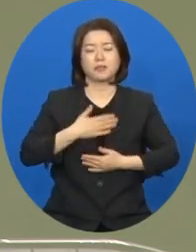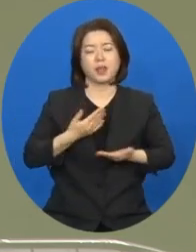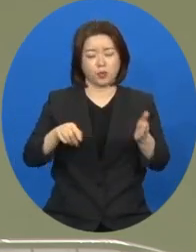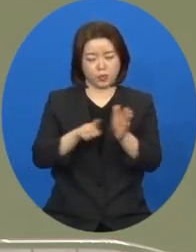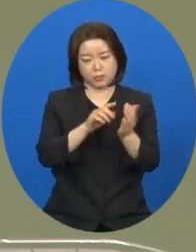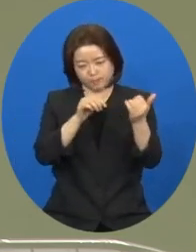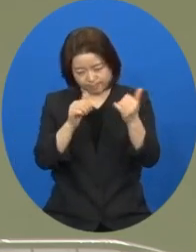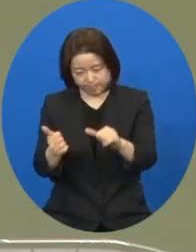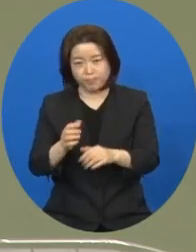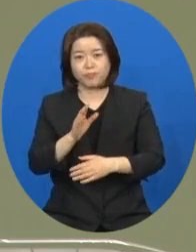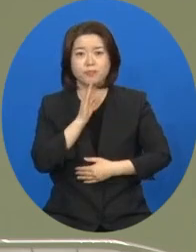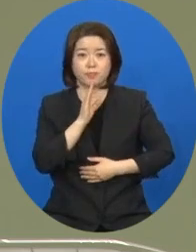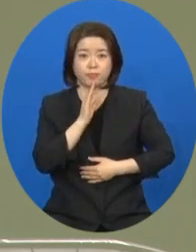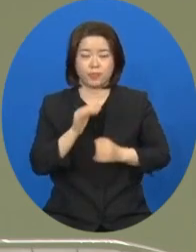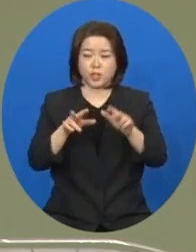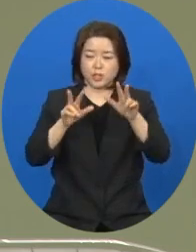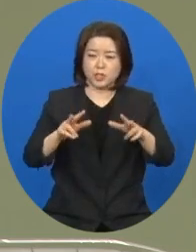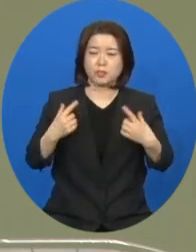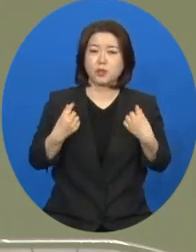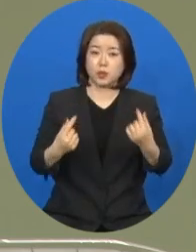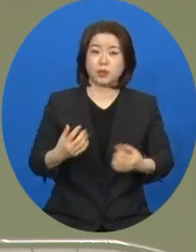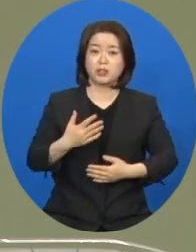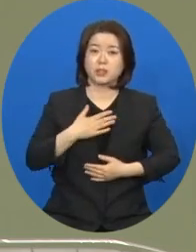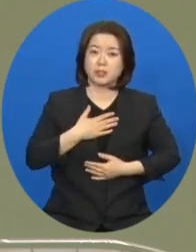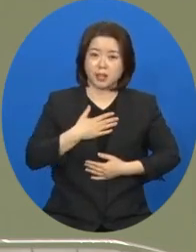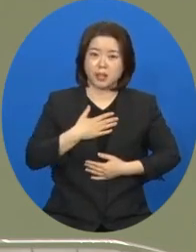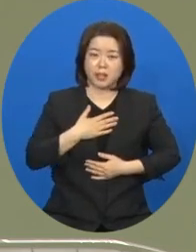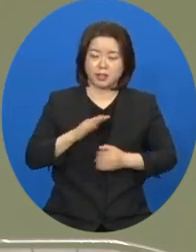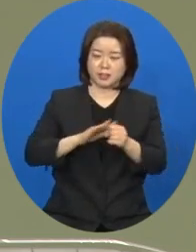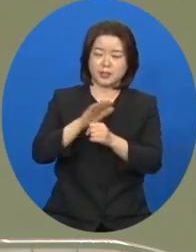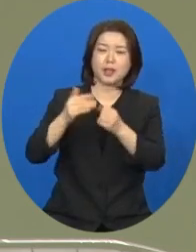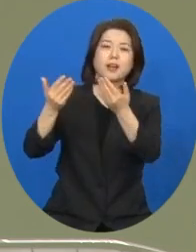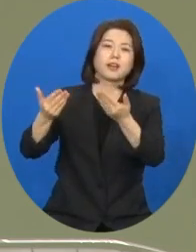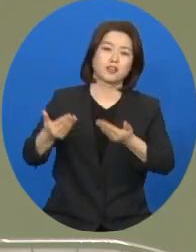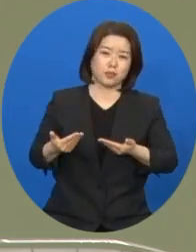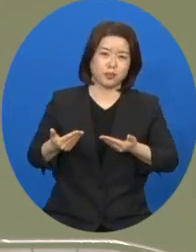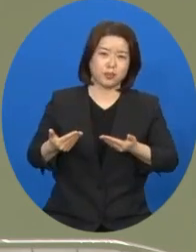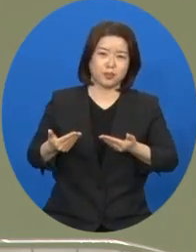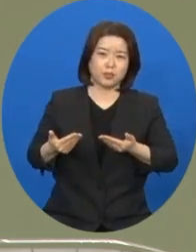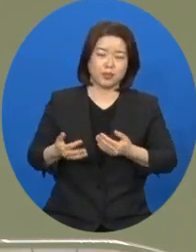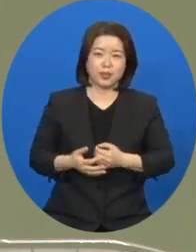죽으셨고 지금도 주님은 나를 사랑하신다.